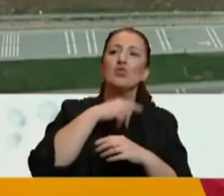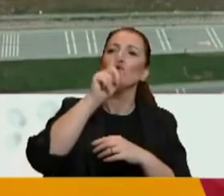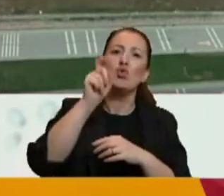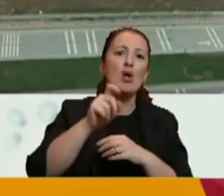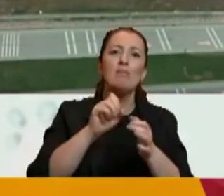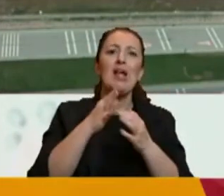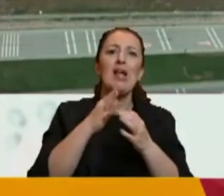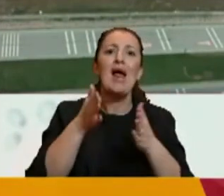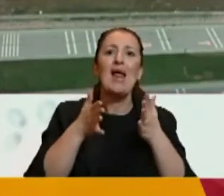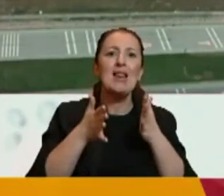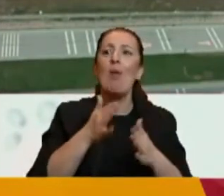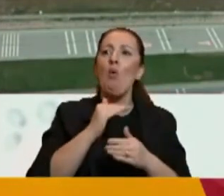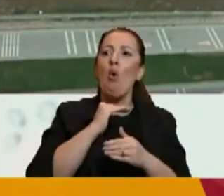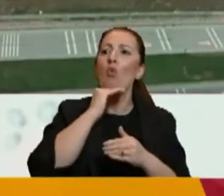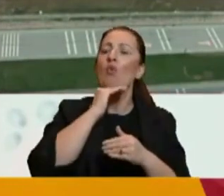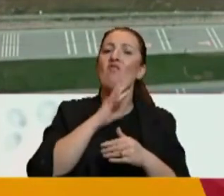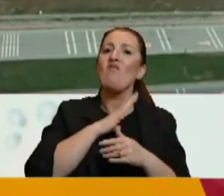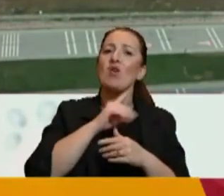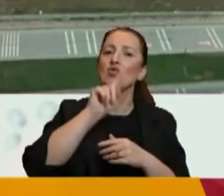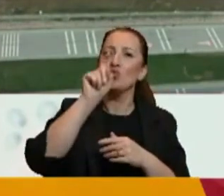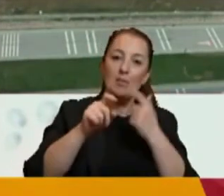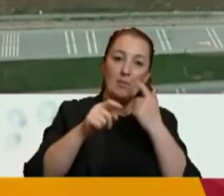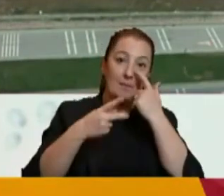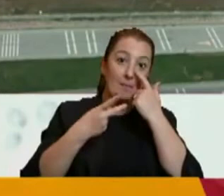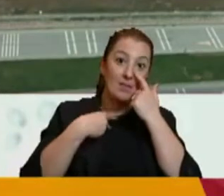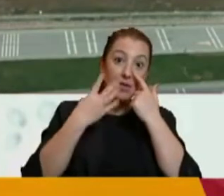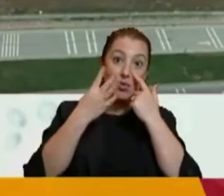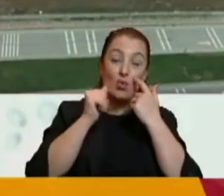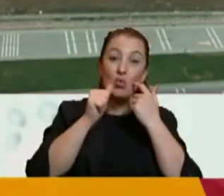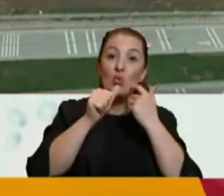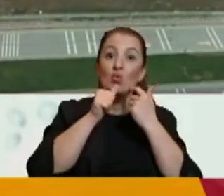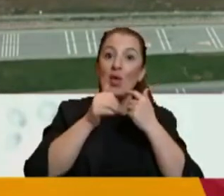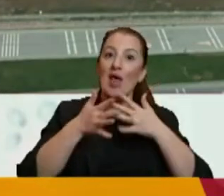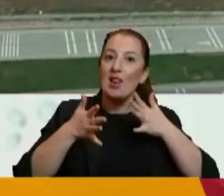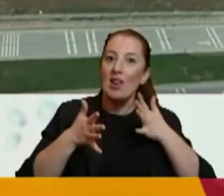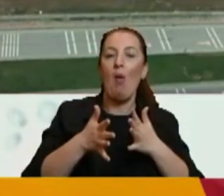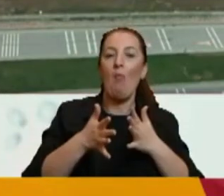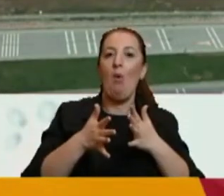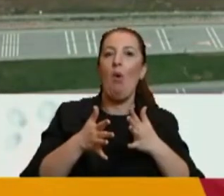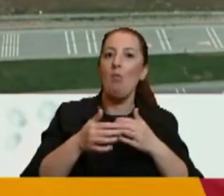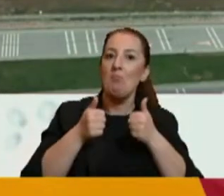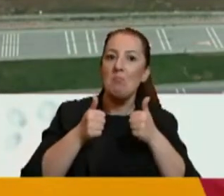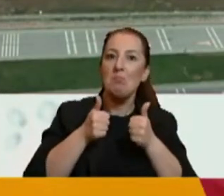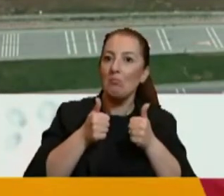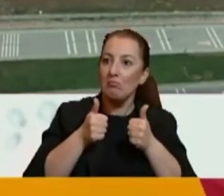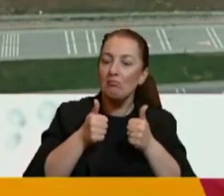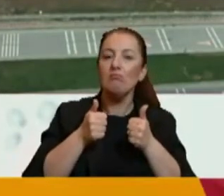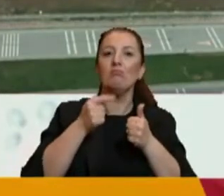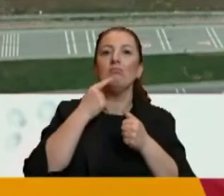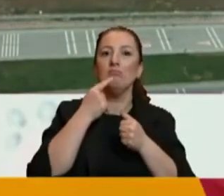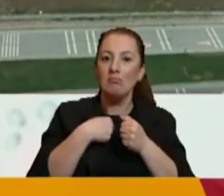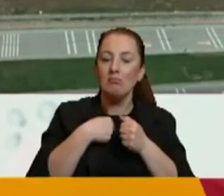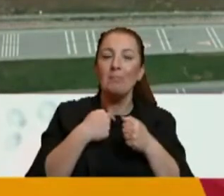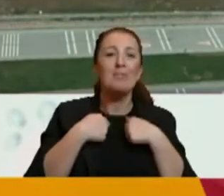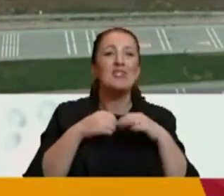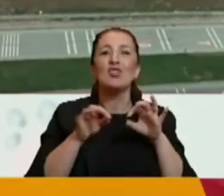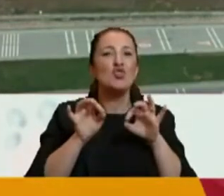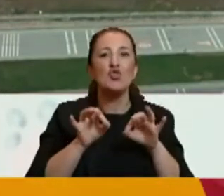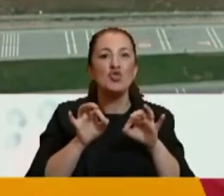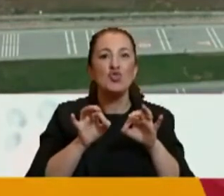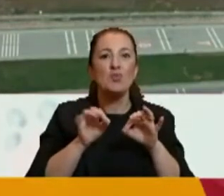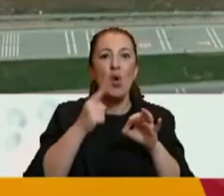depo kapasiteniz var biz 4 günlük suyu depola ya biliyoruz demişlerdi bizim şu andaki